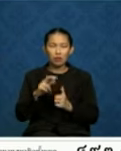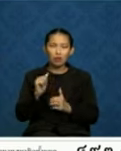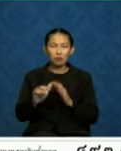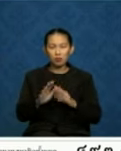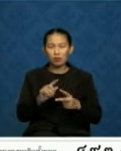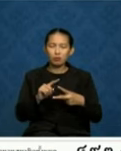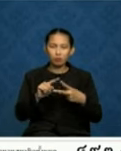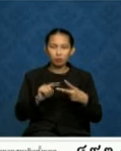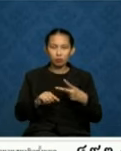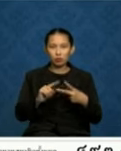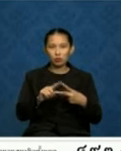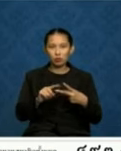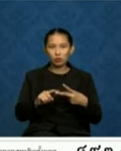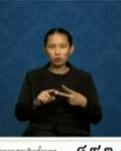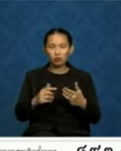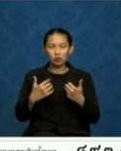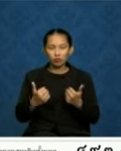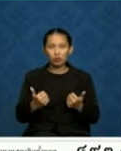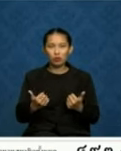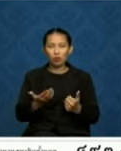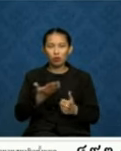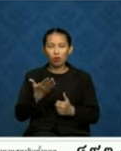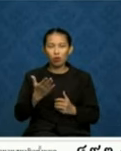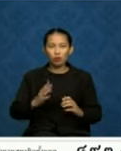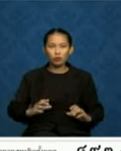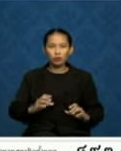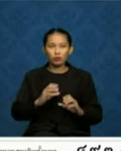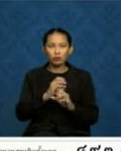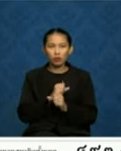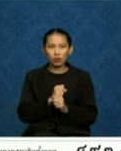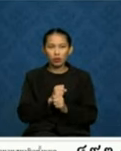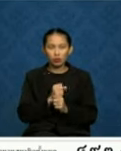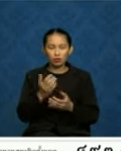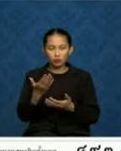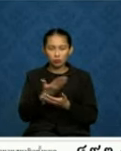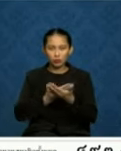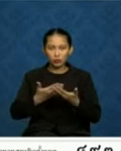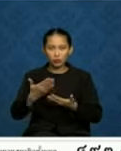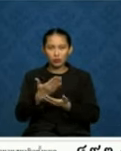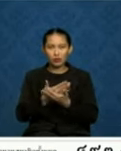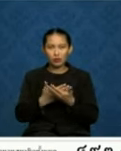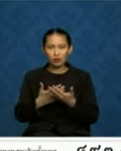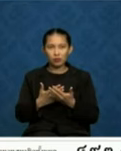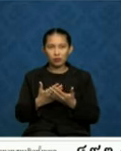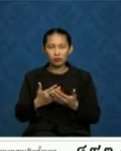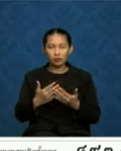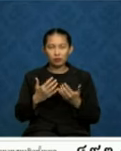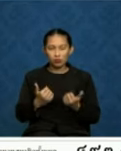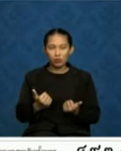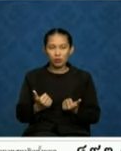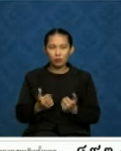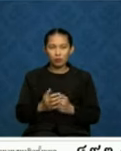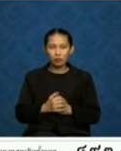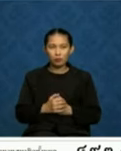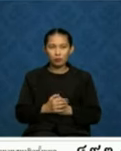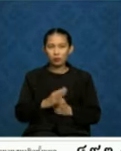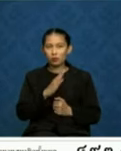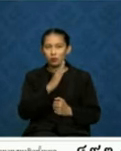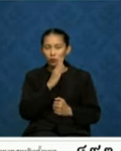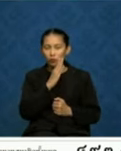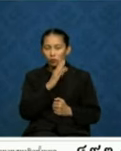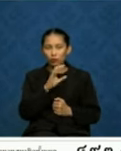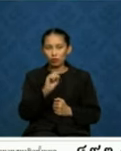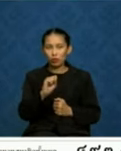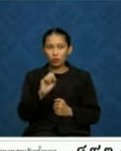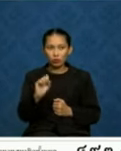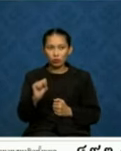2เรื่องครับในชั้นนี้ผมก็ขออนุญาตสรุปประเด็นการศึกษาของเราไว้ในเบื้องต้นแต่เพียงเท่านี้ครับถ้าหากว่าท่านเพื่อนส